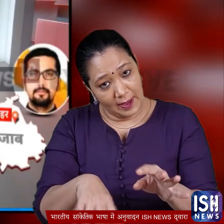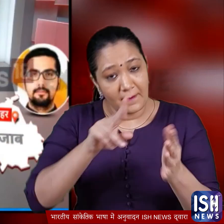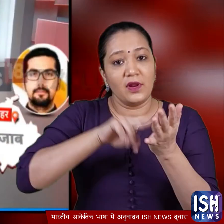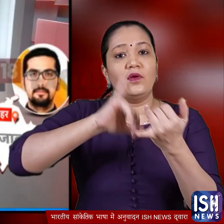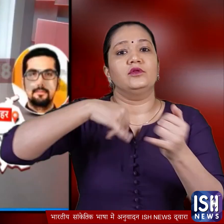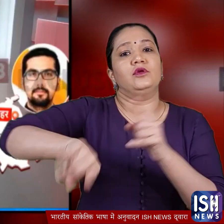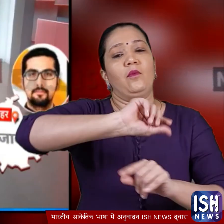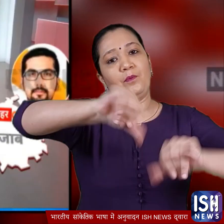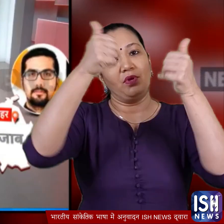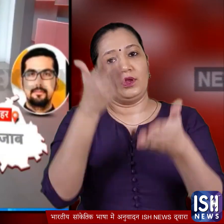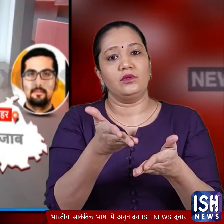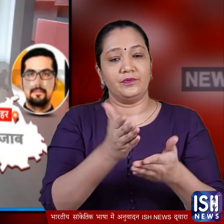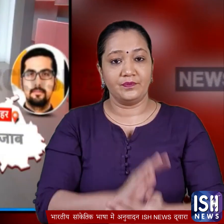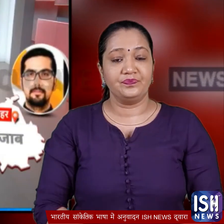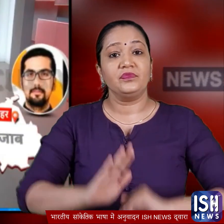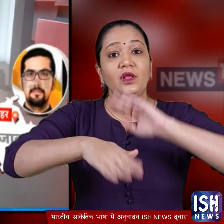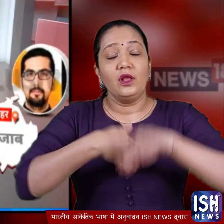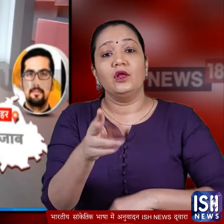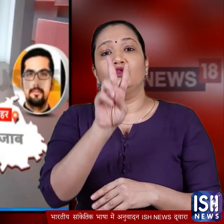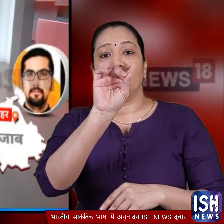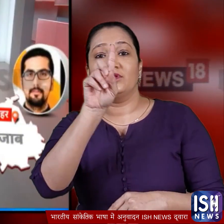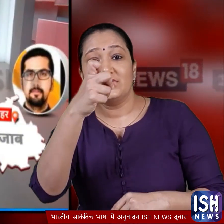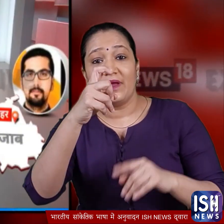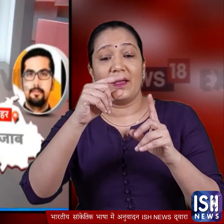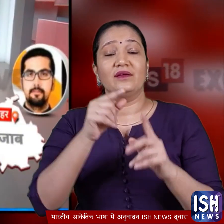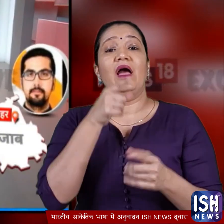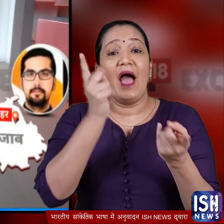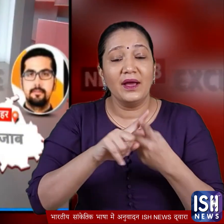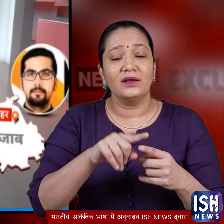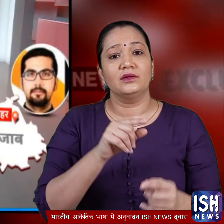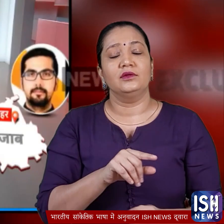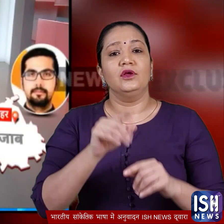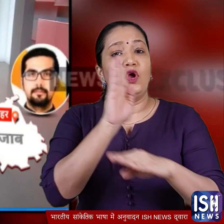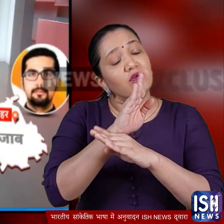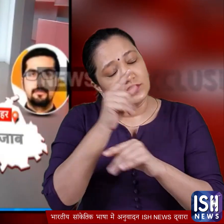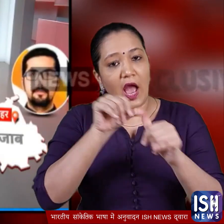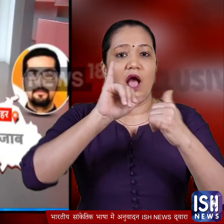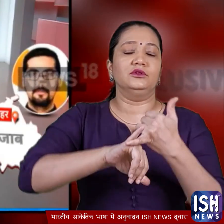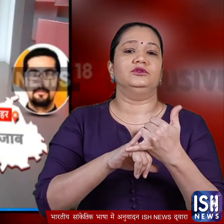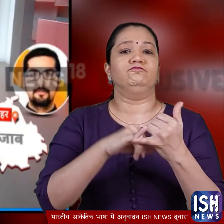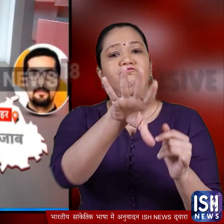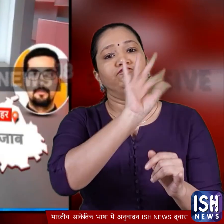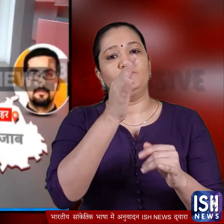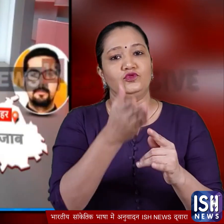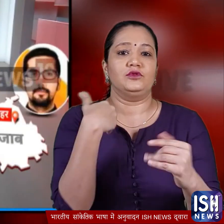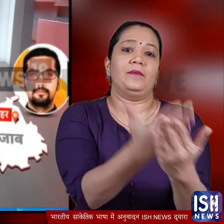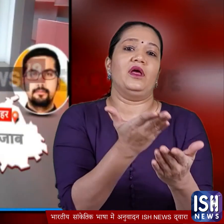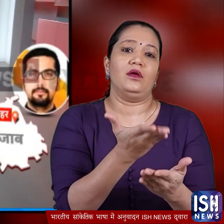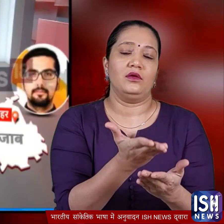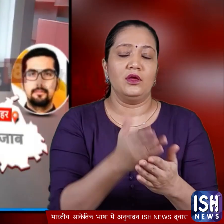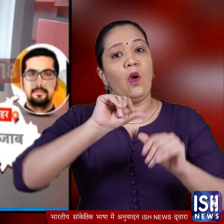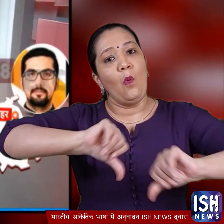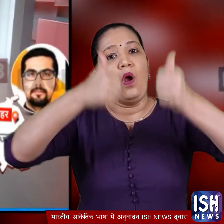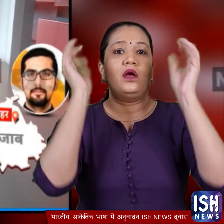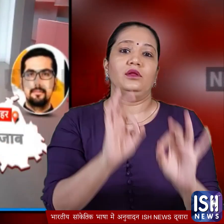टिकट पर नवांशहर से चुनाव लड़ा और जीत दर्ज की और फिर 2017 के पंजाब विधानसभा चुनाव में कांग्रेस ने अंगद सिंह को नवांशहर से अपना